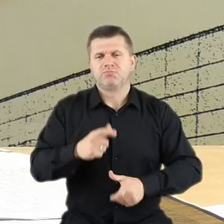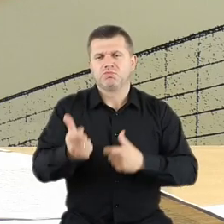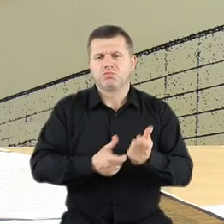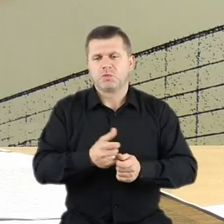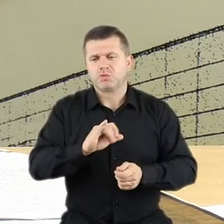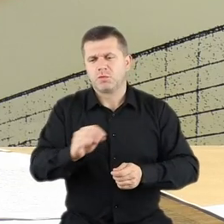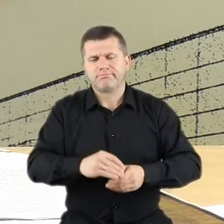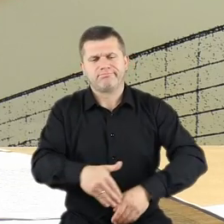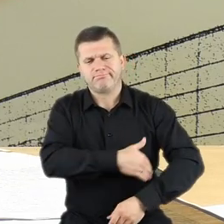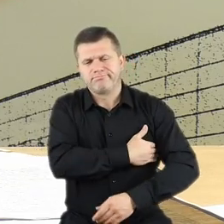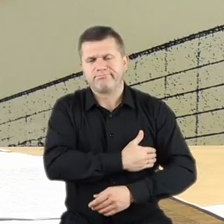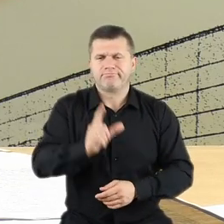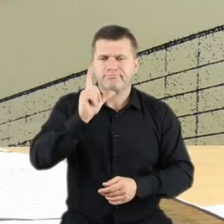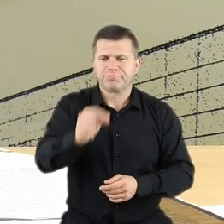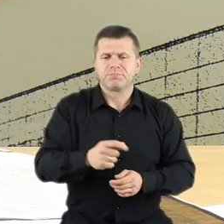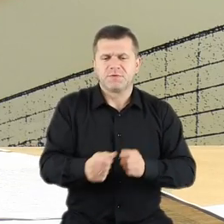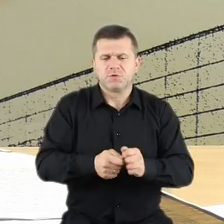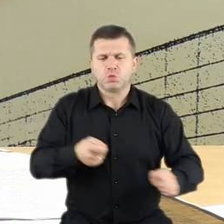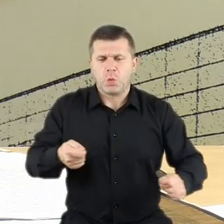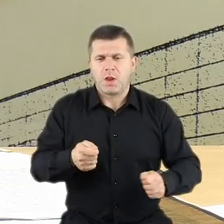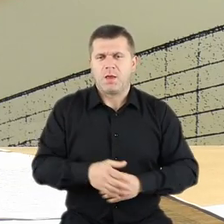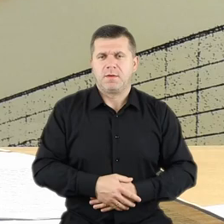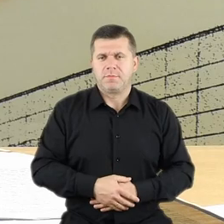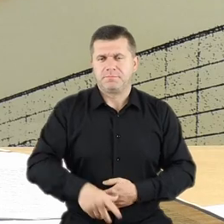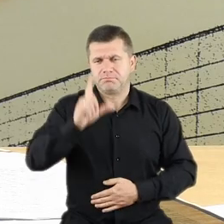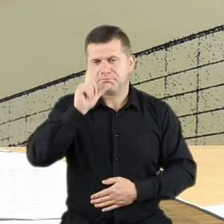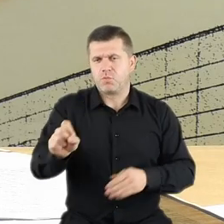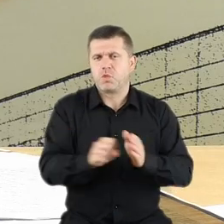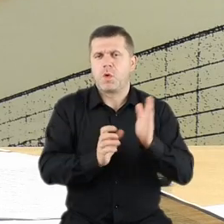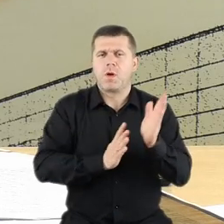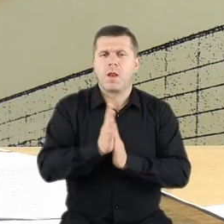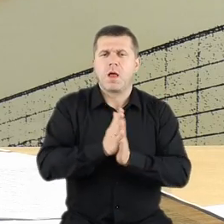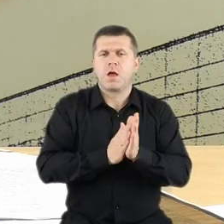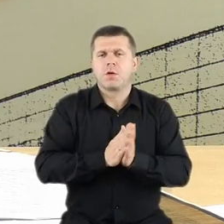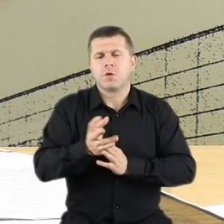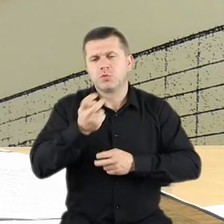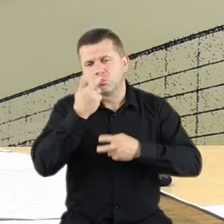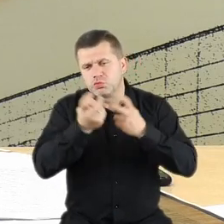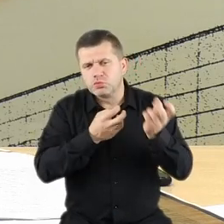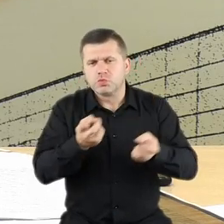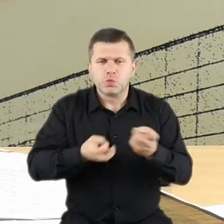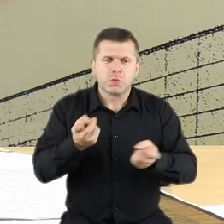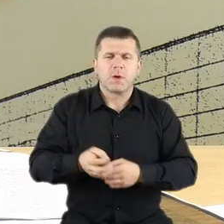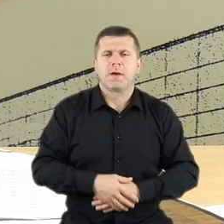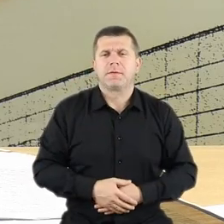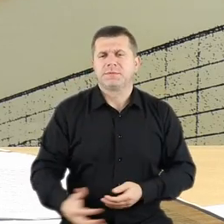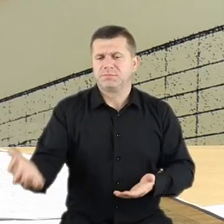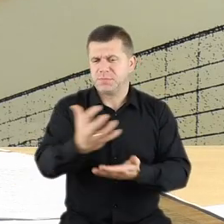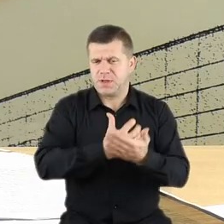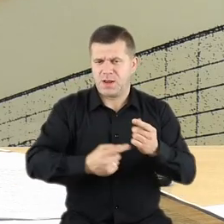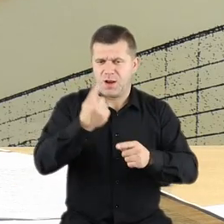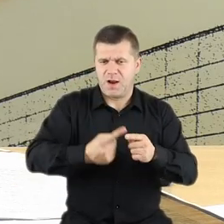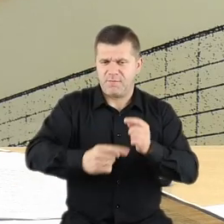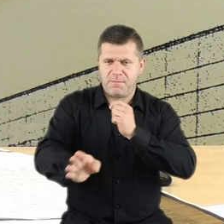wziął posterunek co bym miał tym chrust związać No i poszedł do lasu suche łąki pod podejściem nazbierał